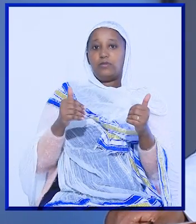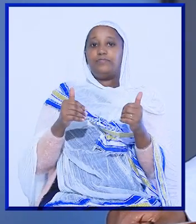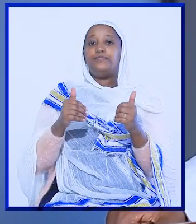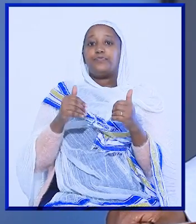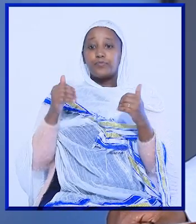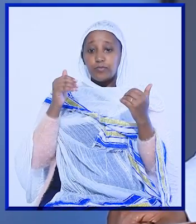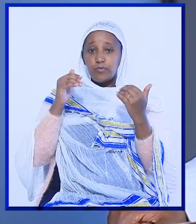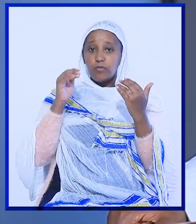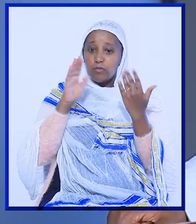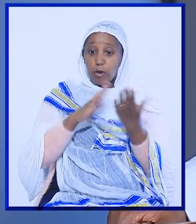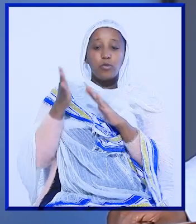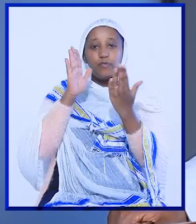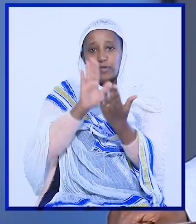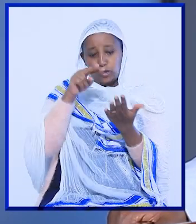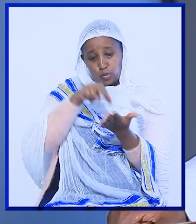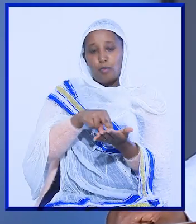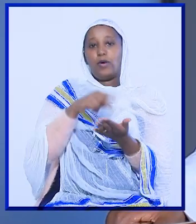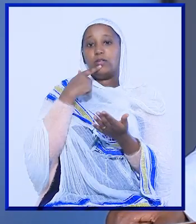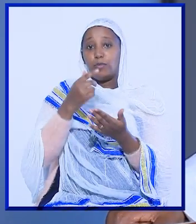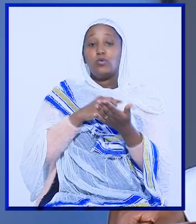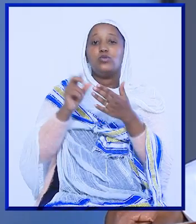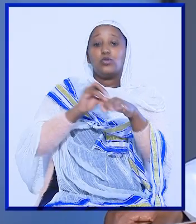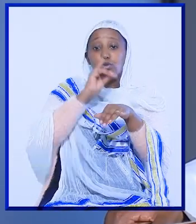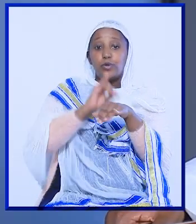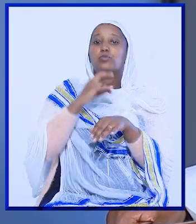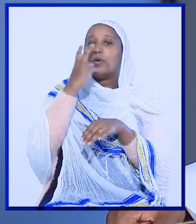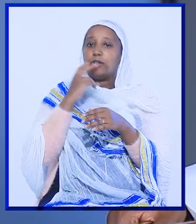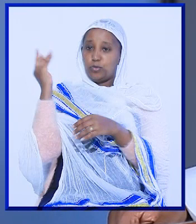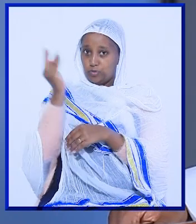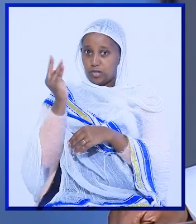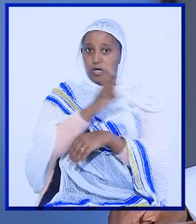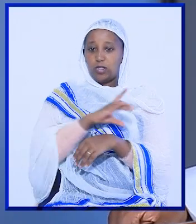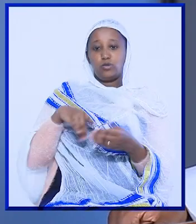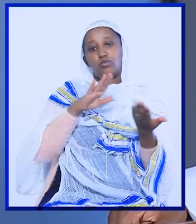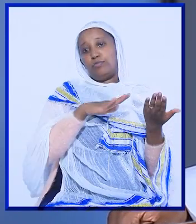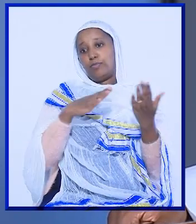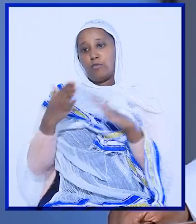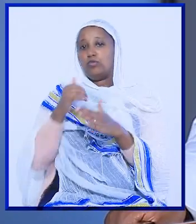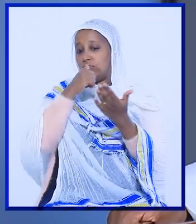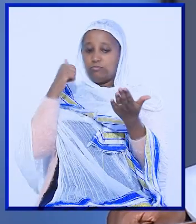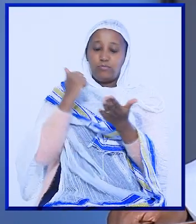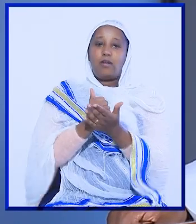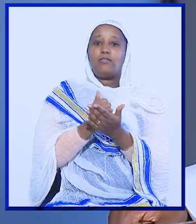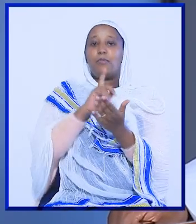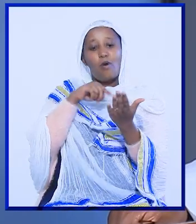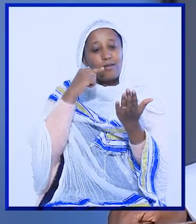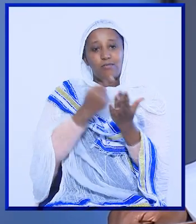ከሽሽት ራስን ታርቃለ። በጥባት በዚህ ሞት ፊት ትቆማለ። ስለዚህ ቅዱስ ጴጥሮስ በአንደበቱ የመሰከረለትን ክርስቶስ